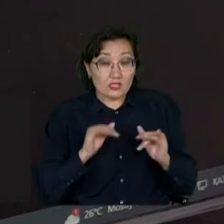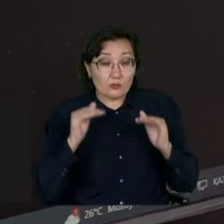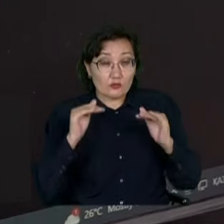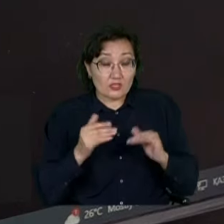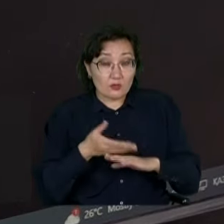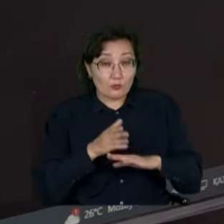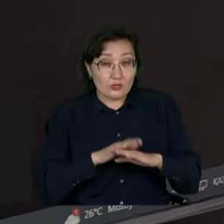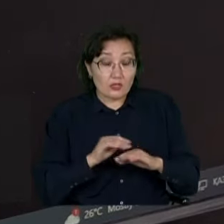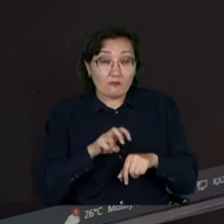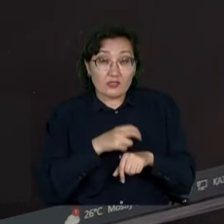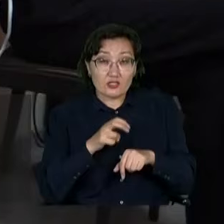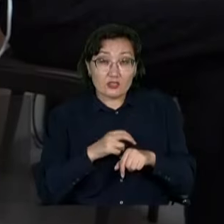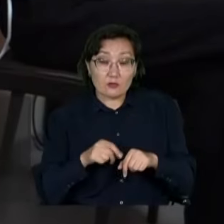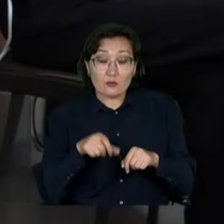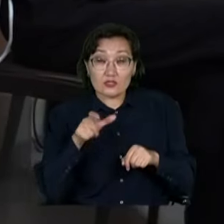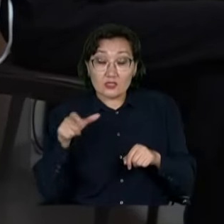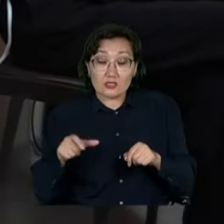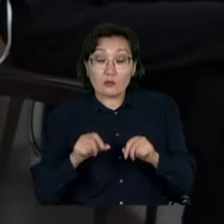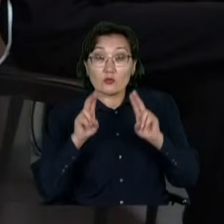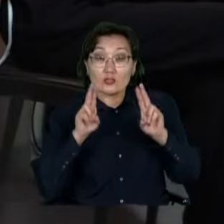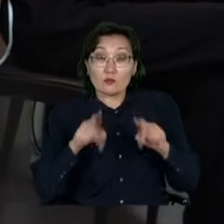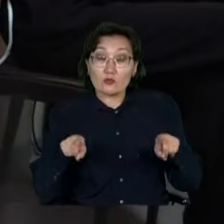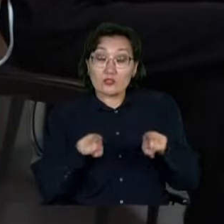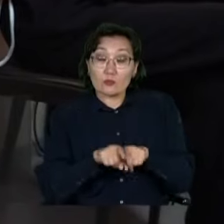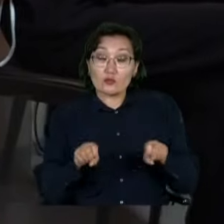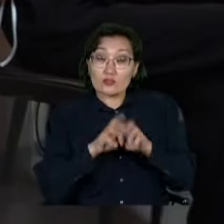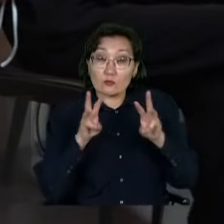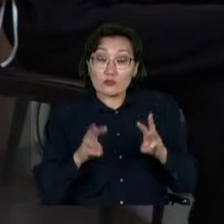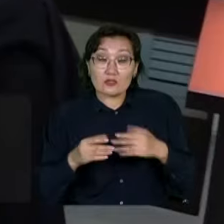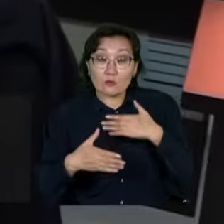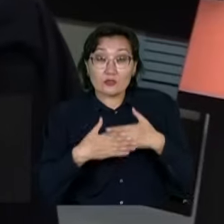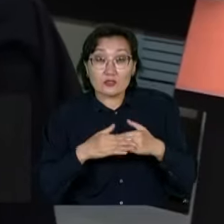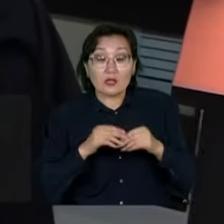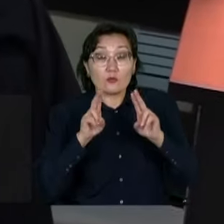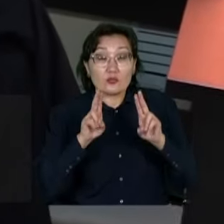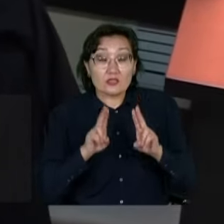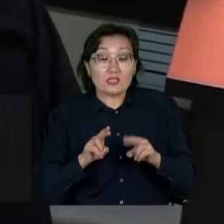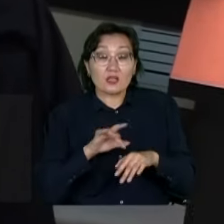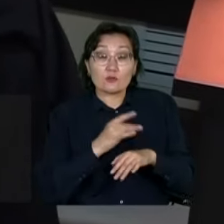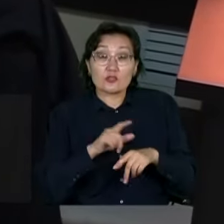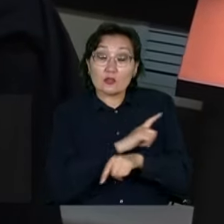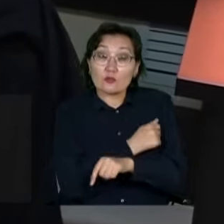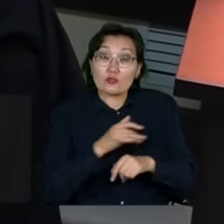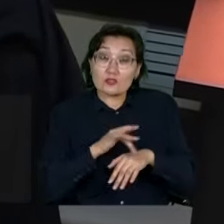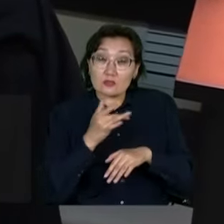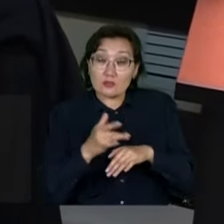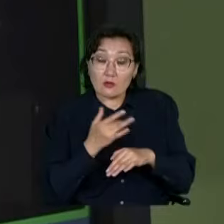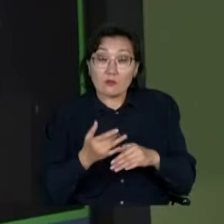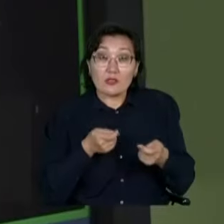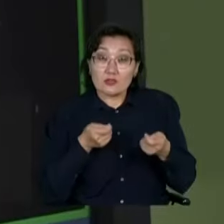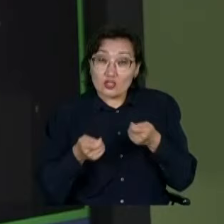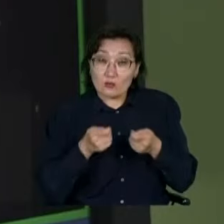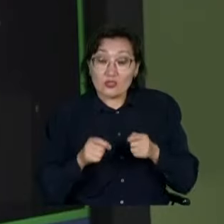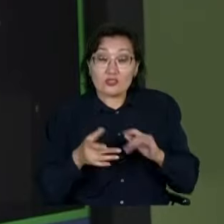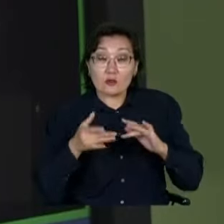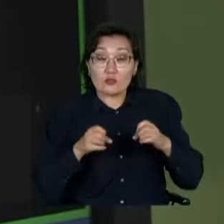снижения нагрузки на врачебный персонал. Стандартизация также охватит подходы к регламентам оказания медуслуг, менеджменту и цифровизации.